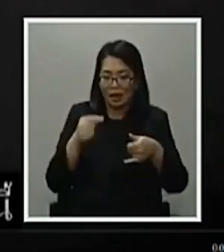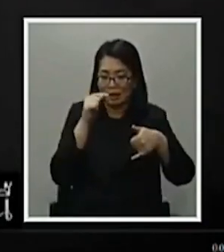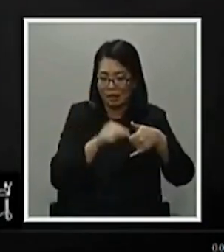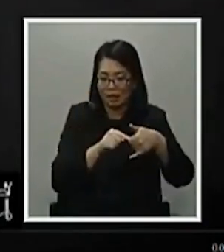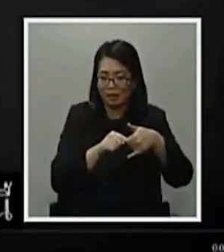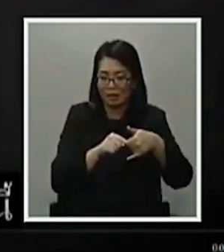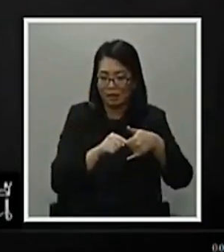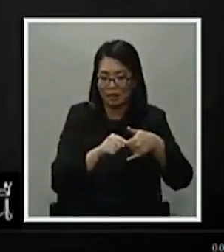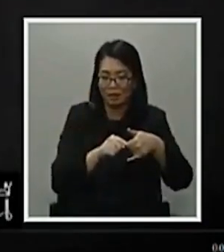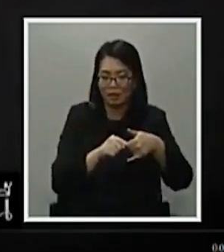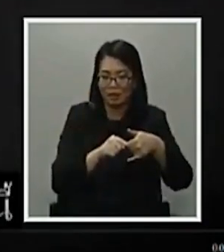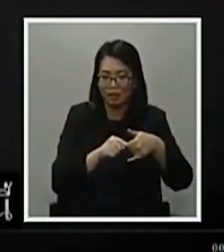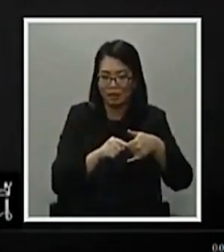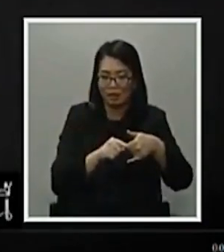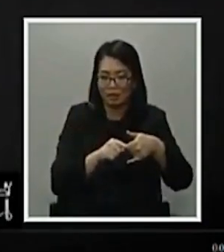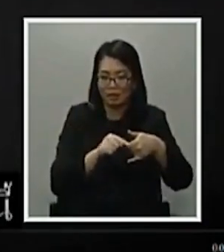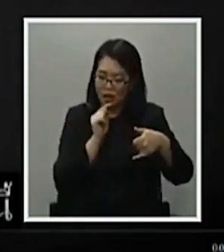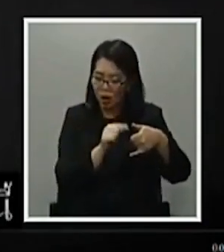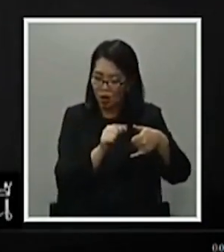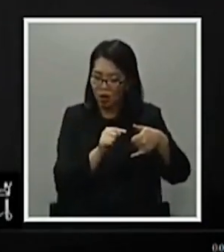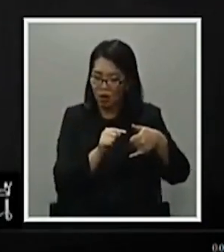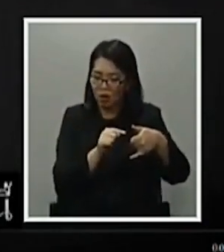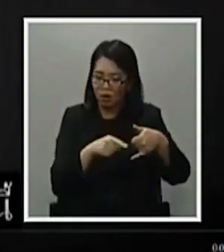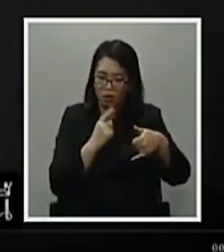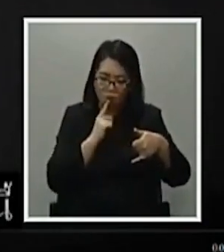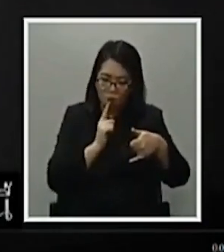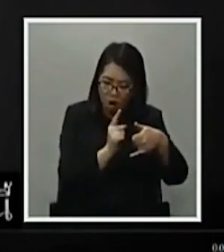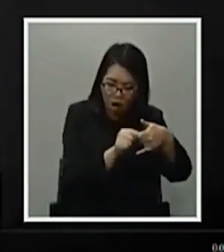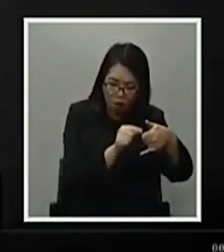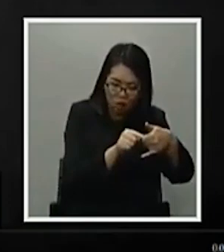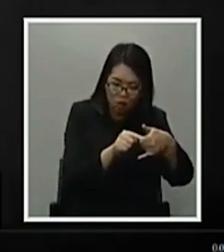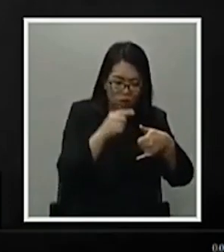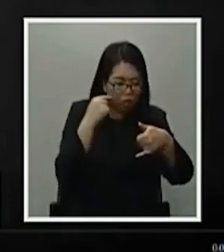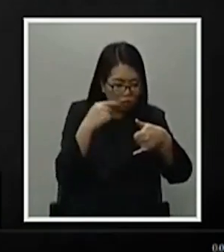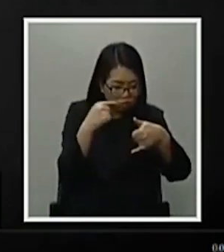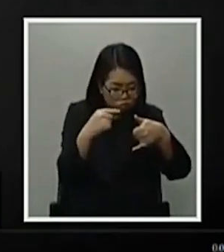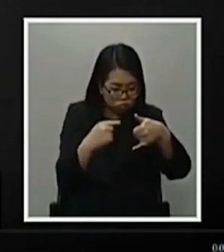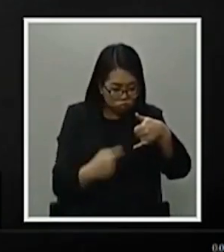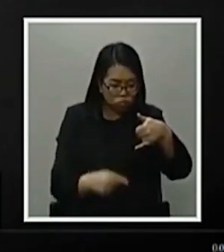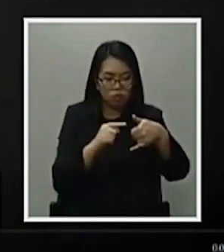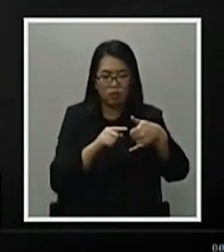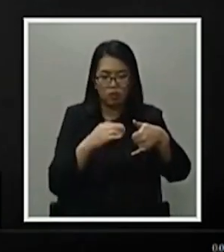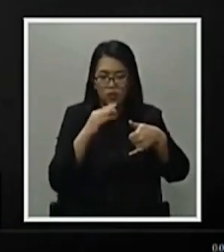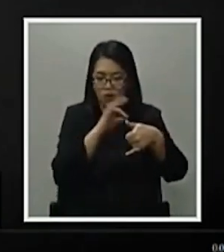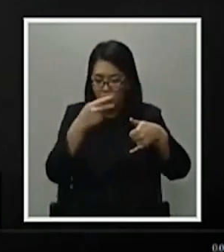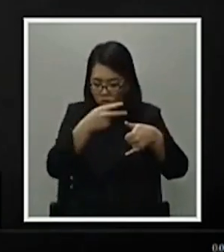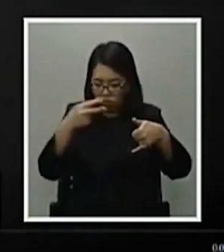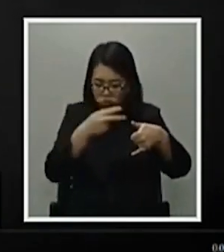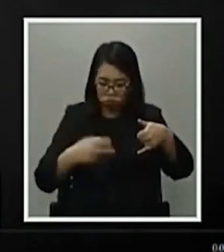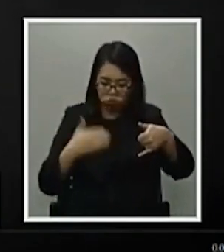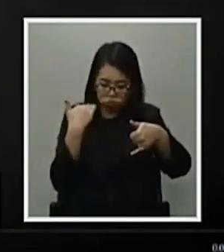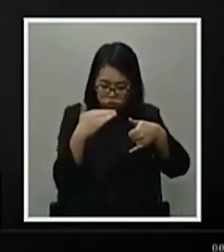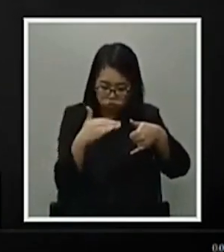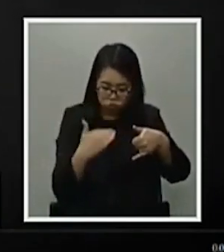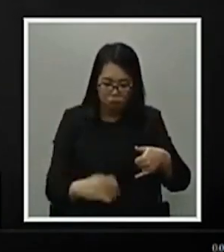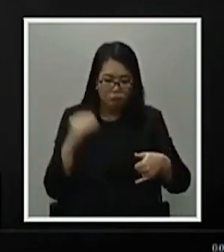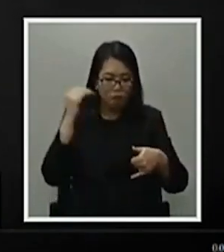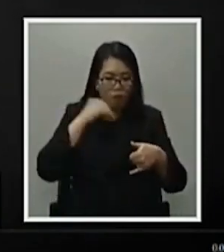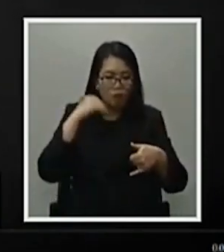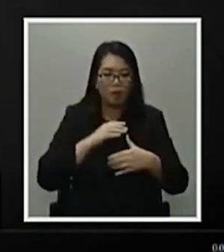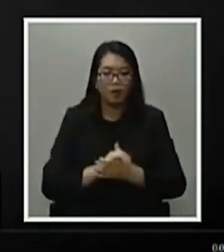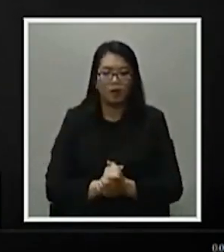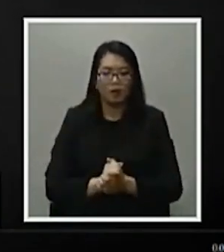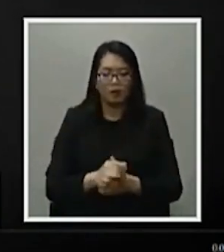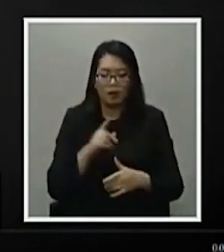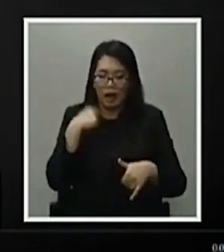เป็นการรีพอร์ตให้รีพอร์ตตรงนั้นรีพอร์ตตรงนี้คนที่ด่ารัฐบาลคนที่ด่าแล้วเป็นประเด็นคนที่ด่ารุน